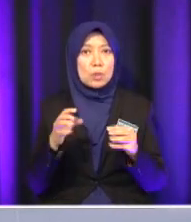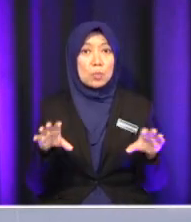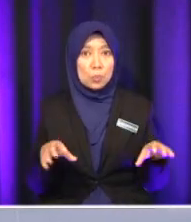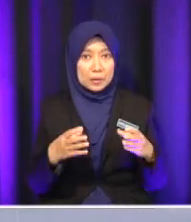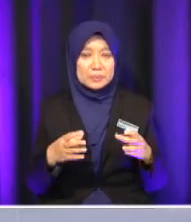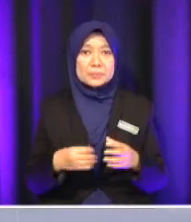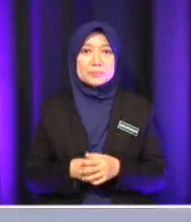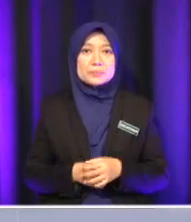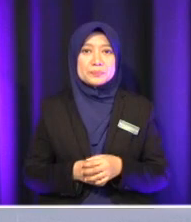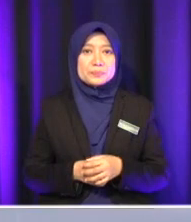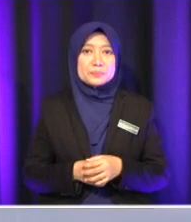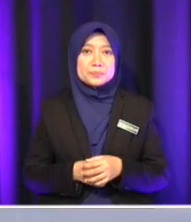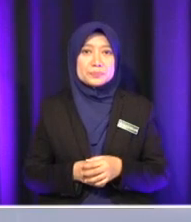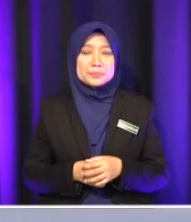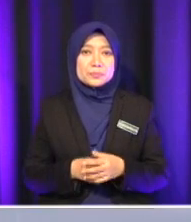oke